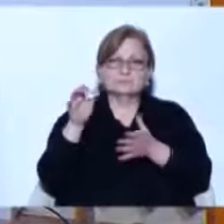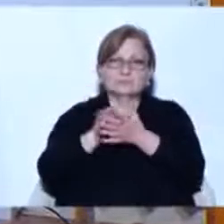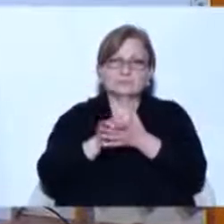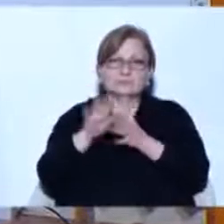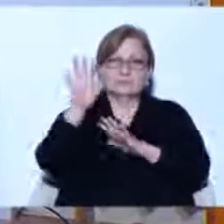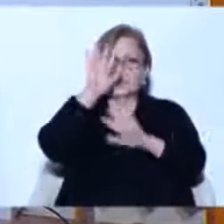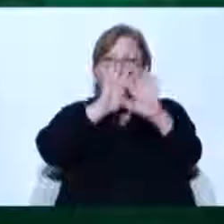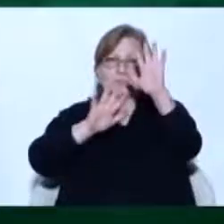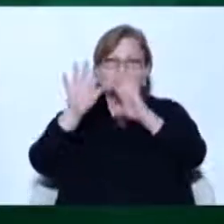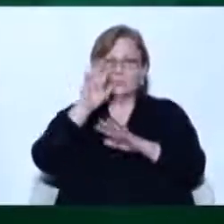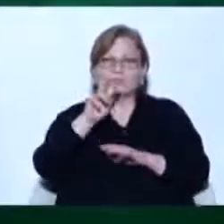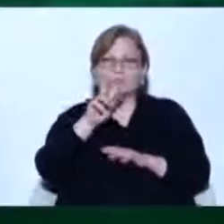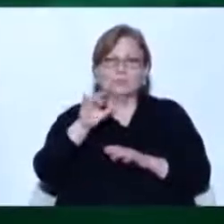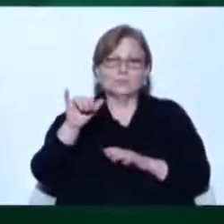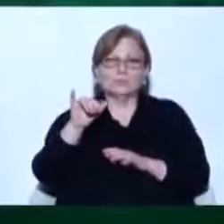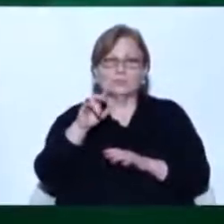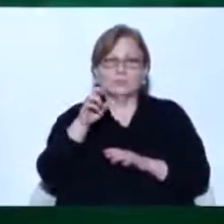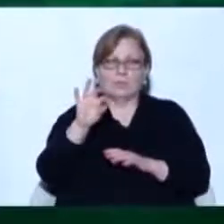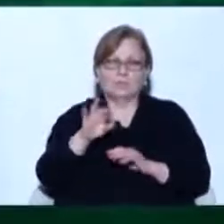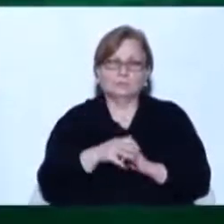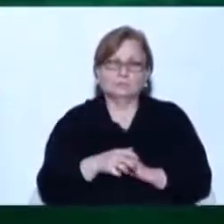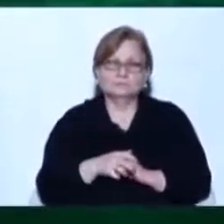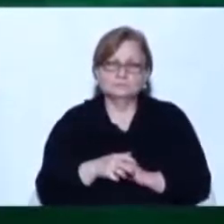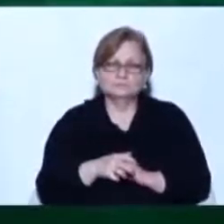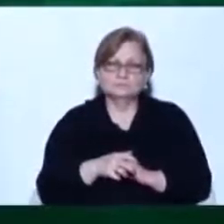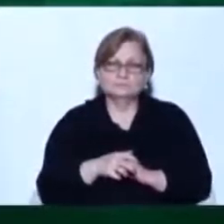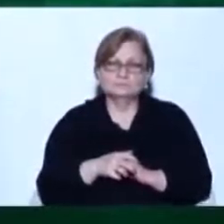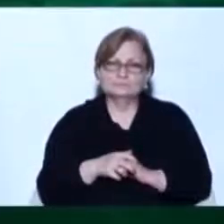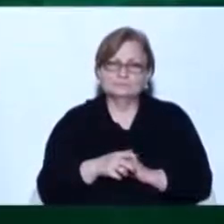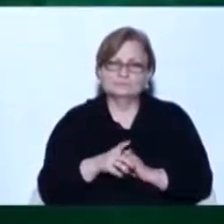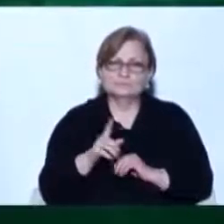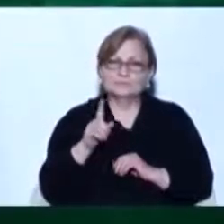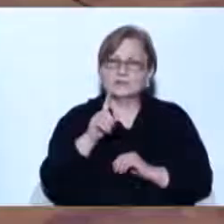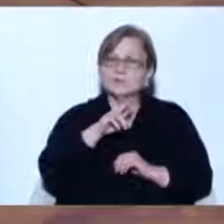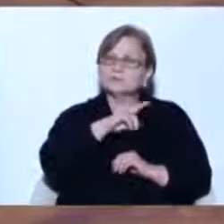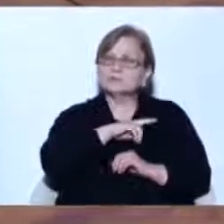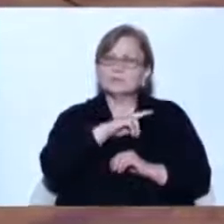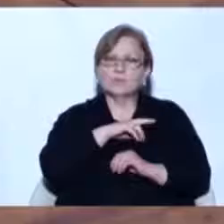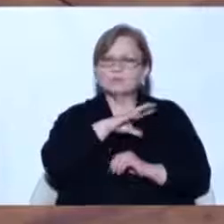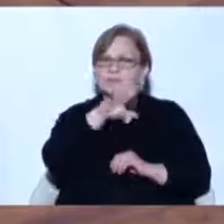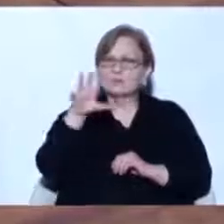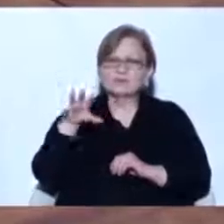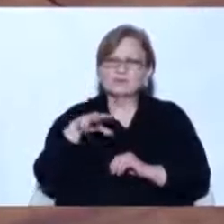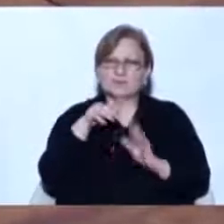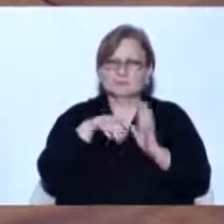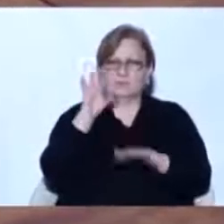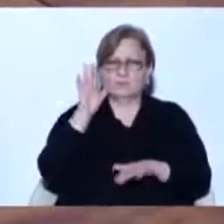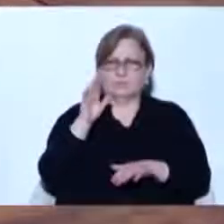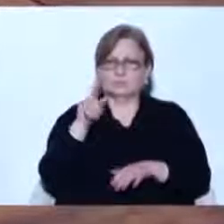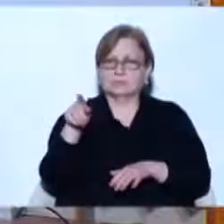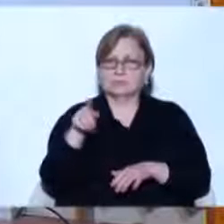გაიცნო ღუბო, ღრუბელი ღუბო. რა უყვარდა ყველაზე მეტად ტოტოს?